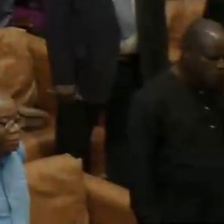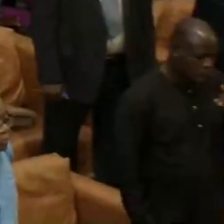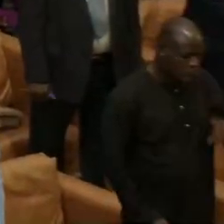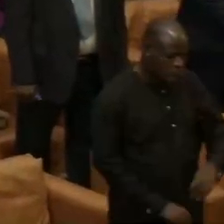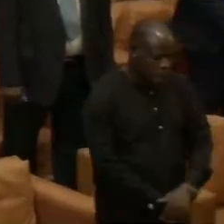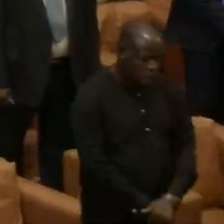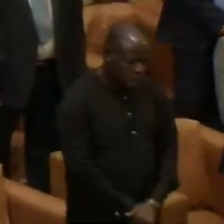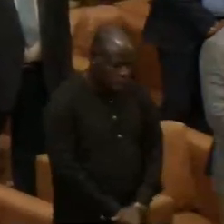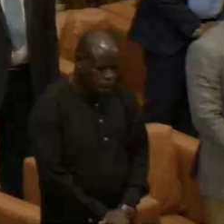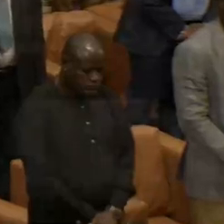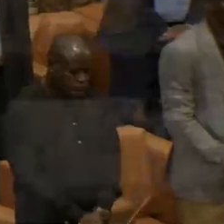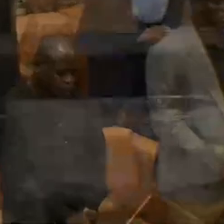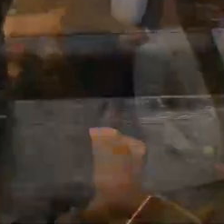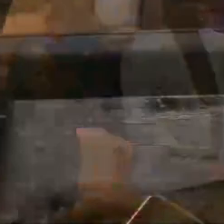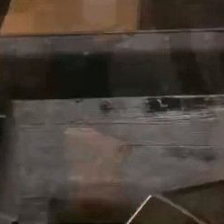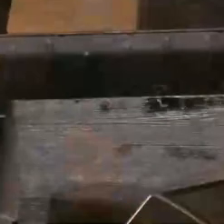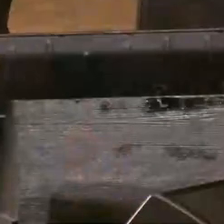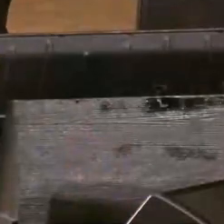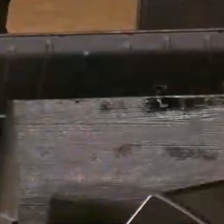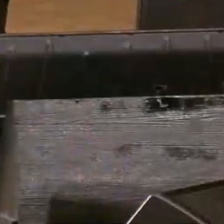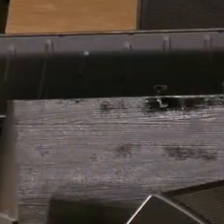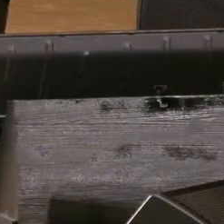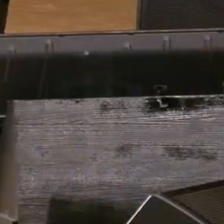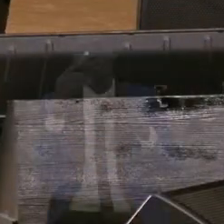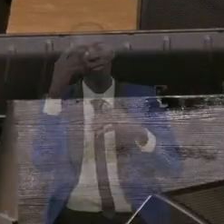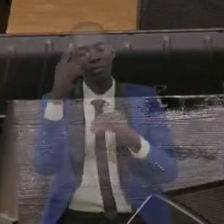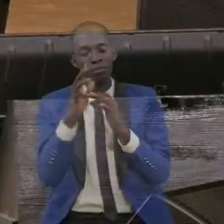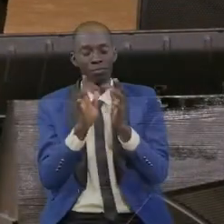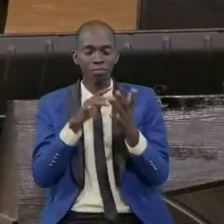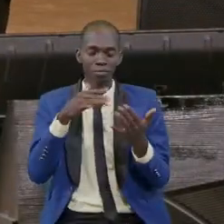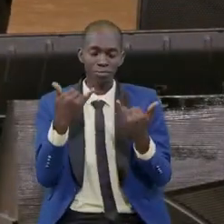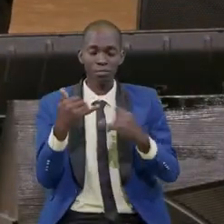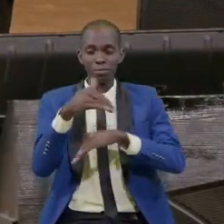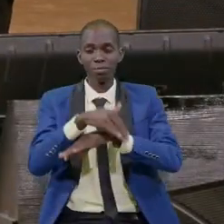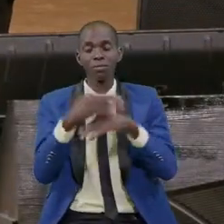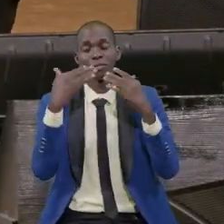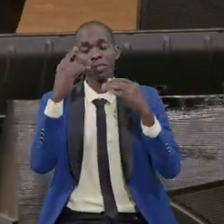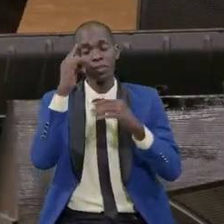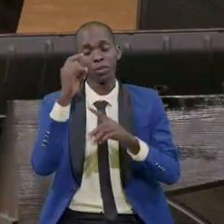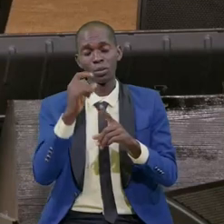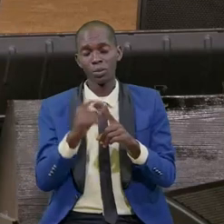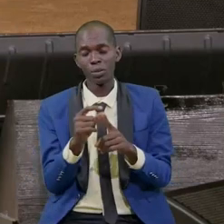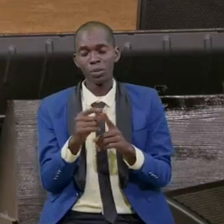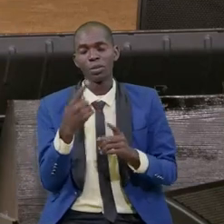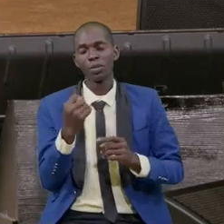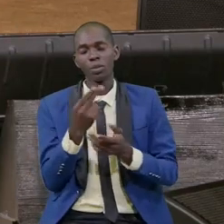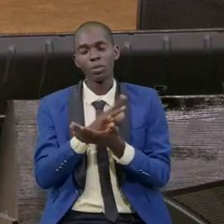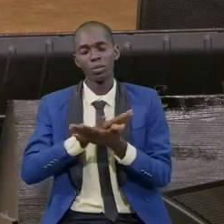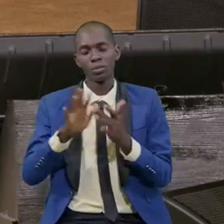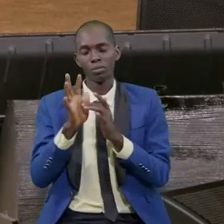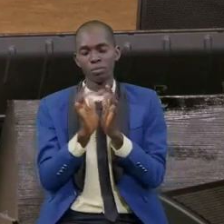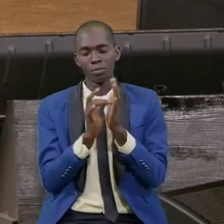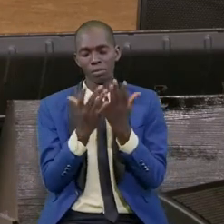notre Père, nous te remercions pour l'étude biblique de ce soir. Merci pour ta parole, la Bible, la Sainte Bible.